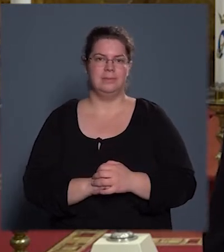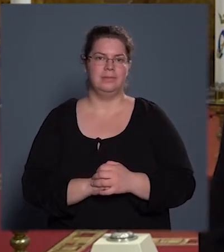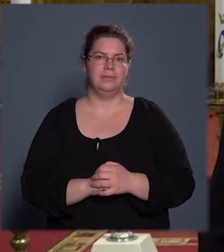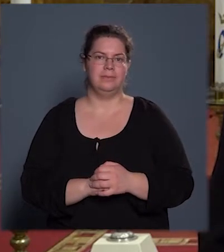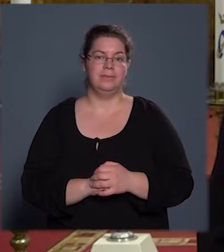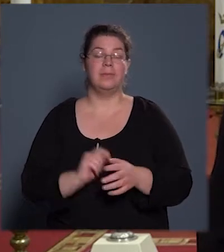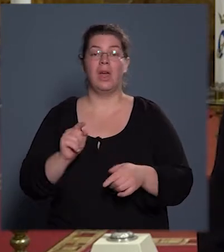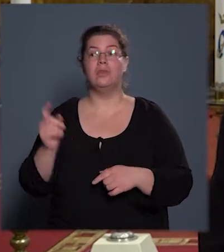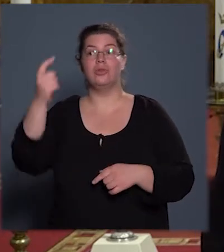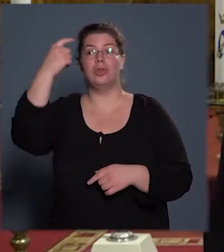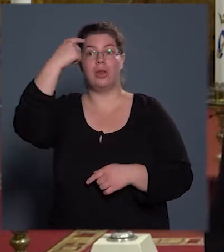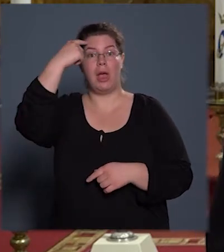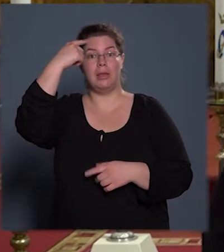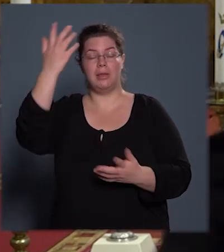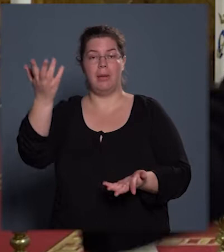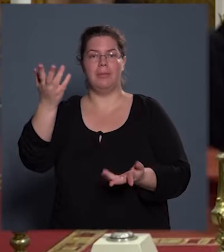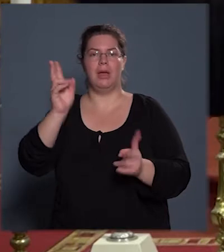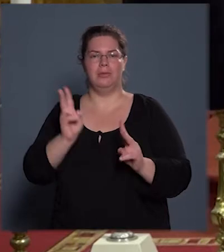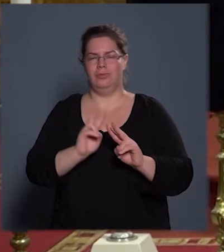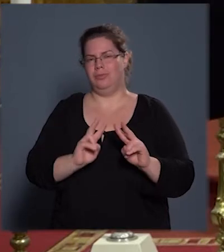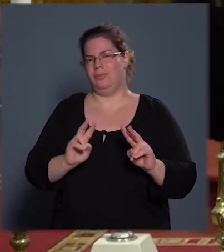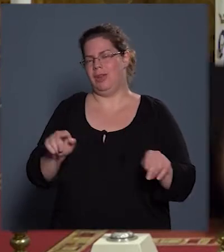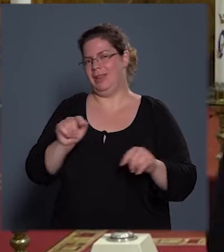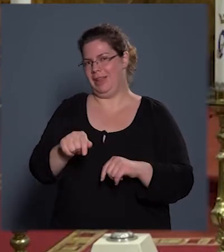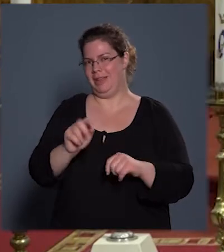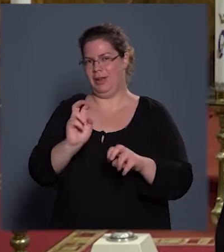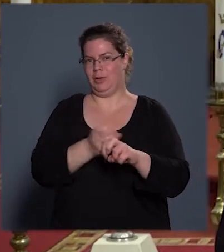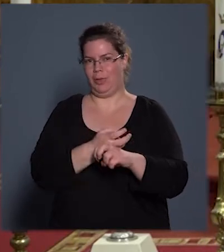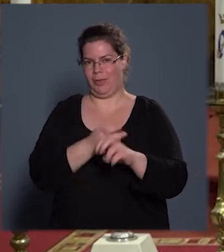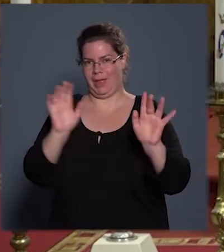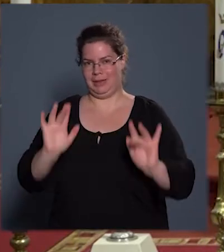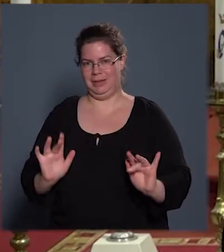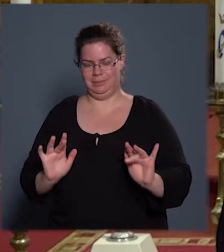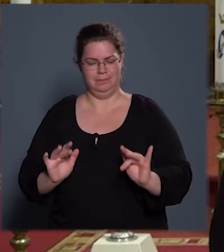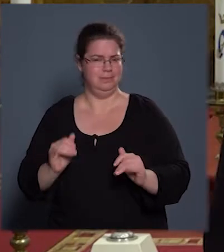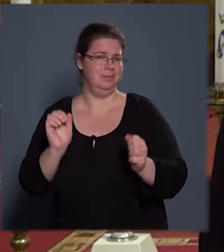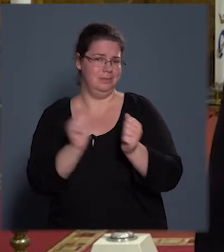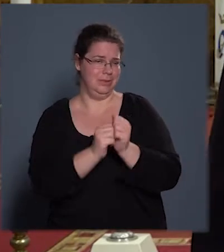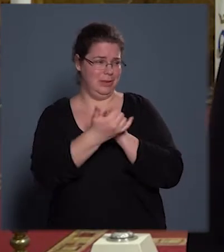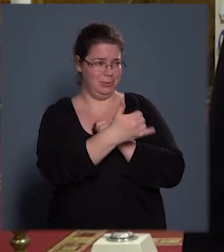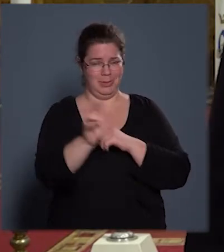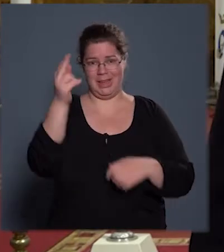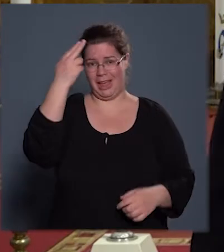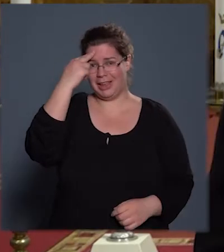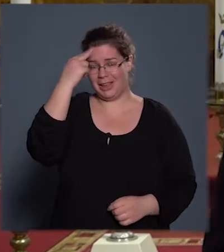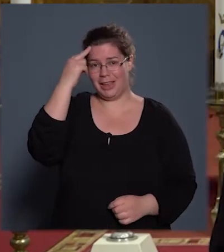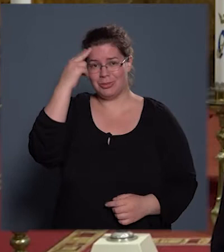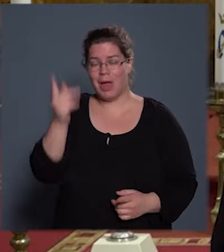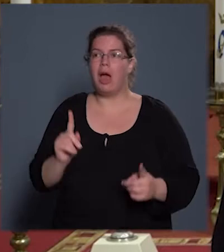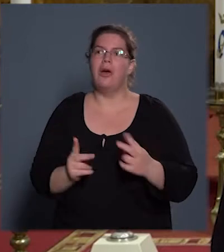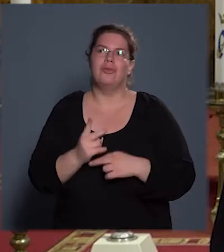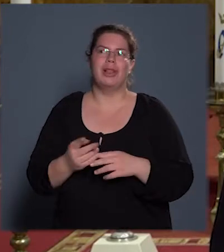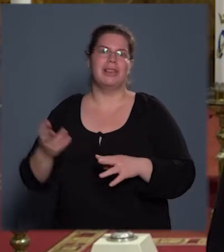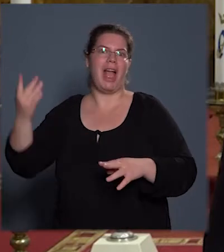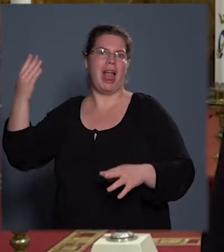Az jutott eszembe, hogy vannak ezek az üvegdíszek, biztos mindenki ismeri, főleg az előző évtizedekben